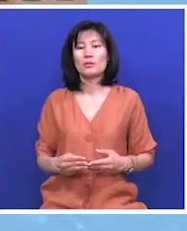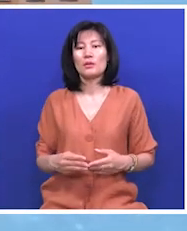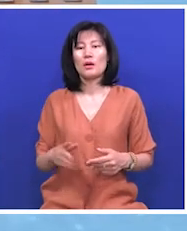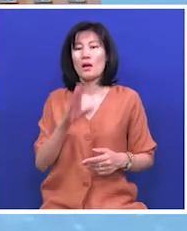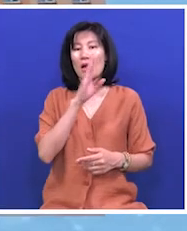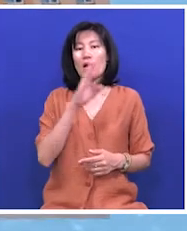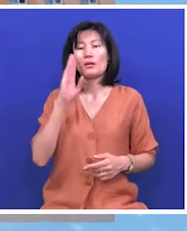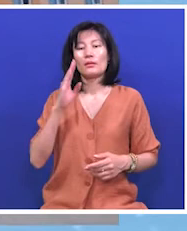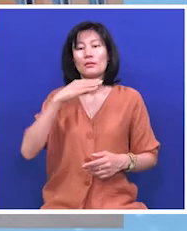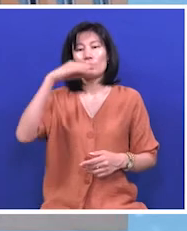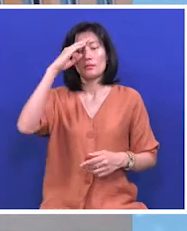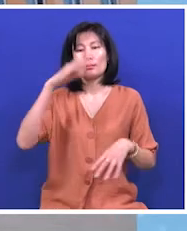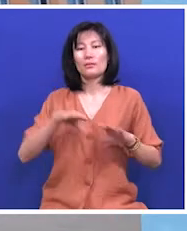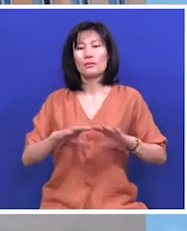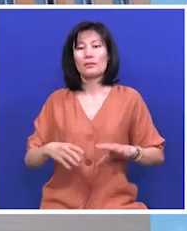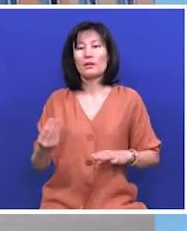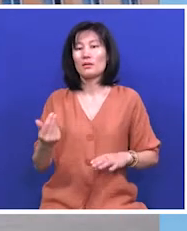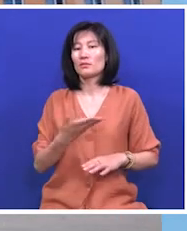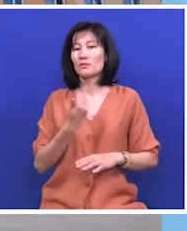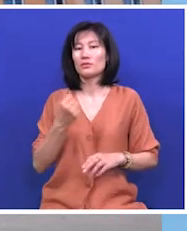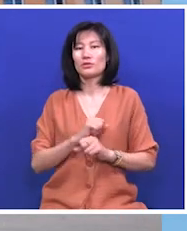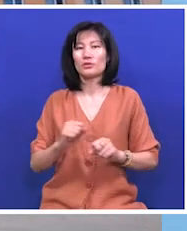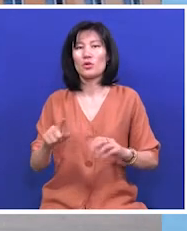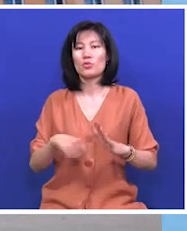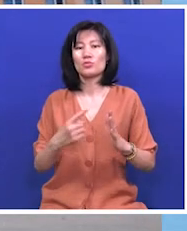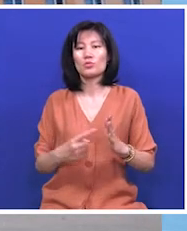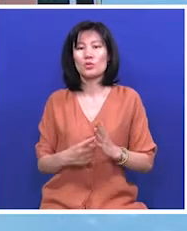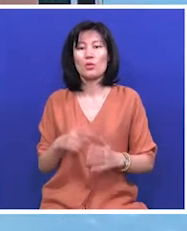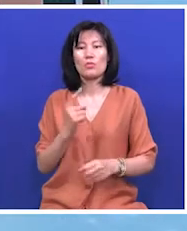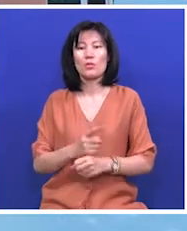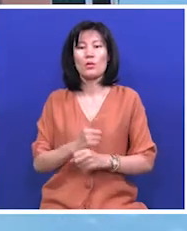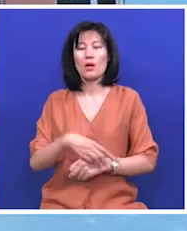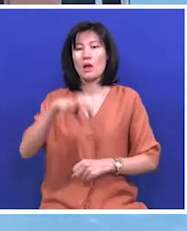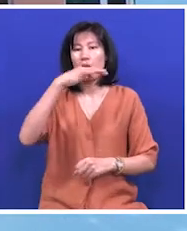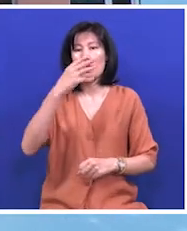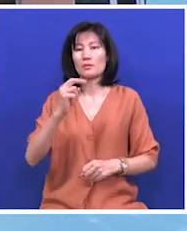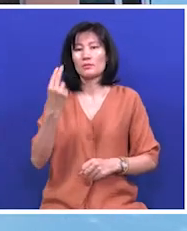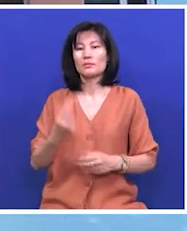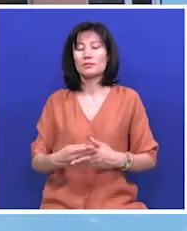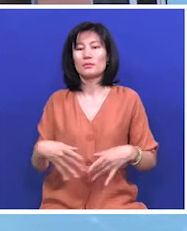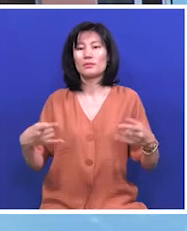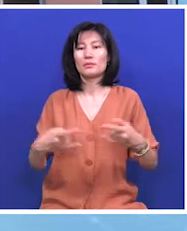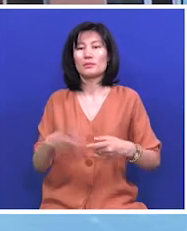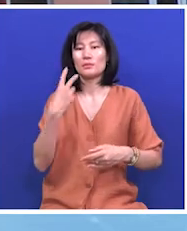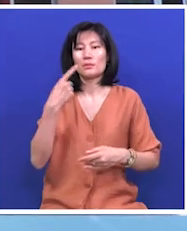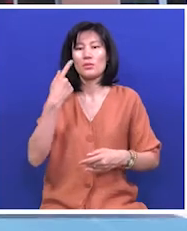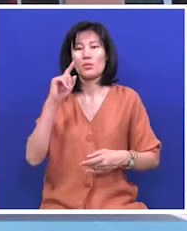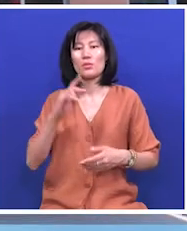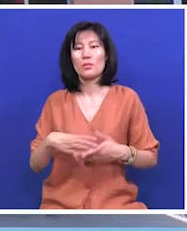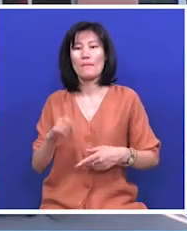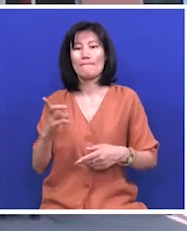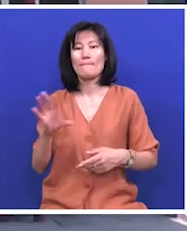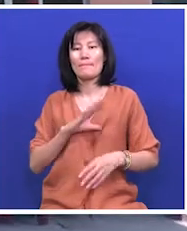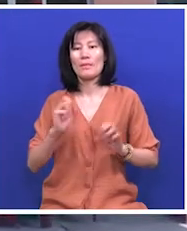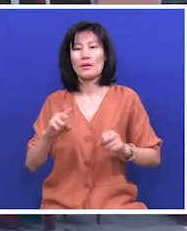жұмыстары үшін ата-ана немесе оқушыдан қаржы жинау қарастырылмаған. Ақша сұрау жайты орын алса, жауапты маманмен, яғни экранда көрсетілген